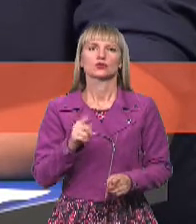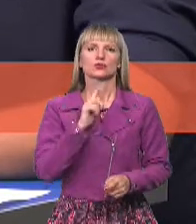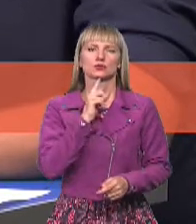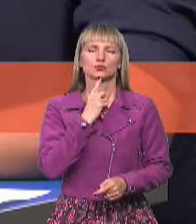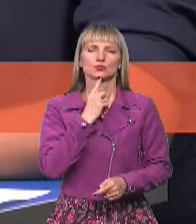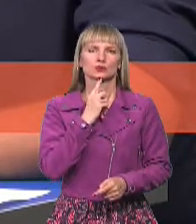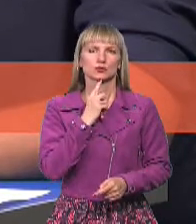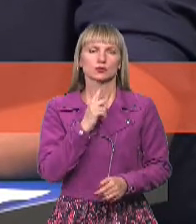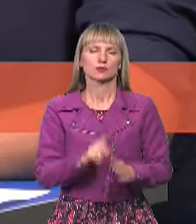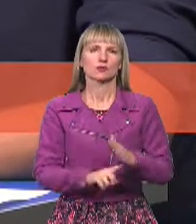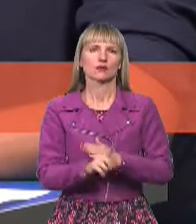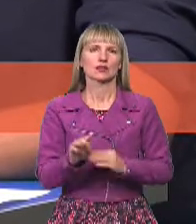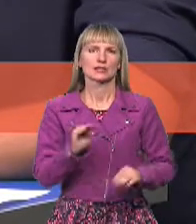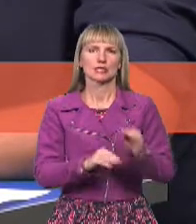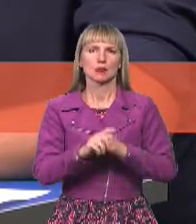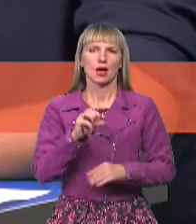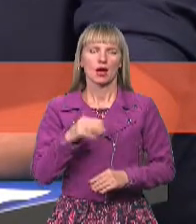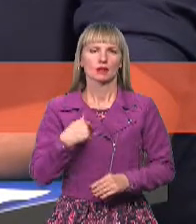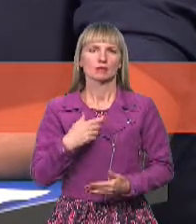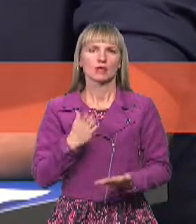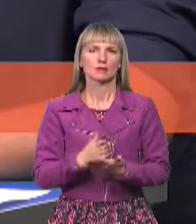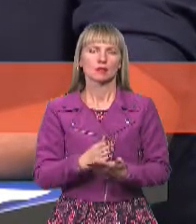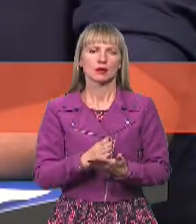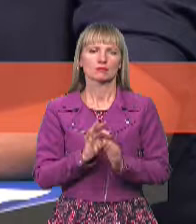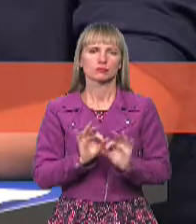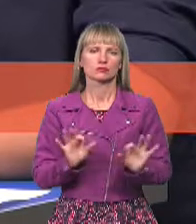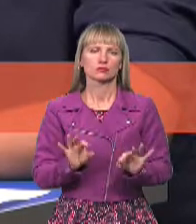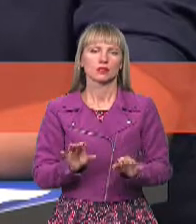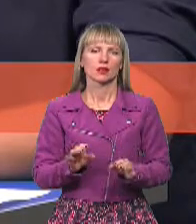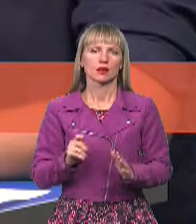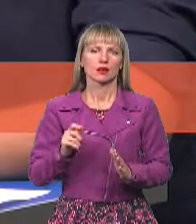складнощів впровадження системи ХАСП, ми маємо коментар у представника однієї з